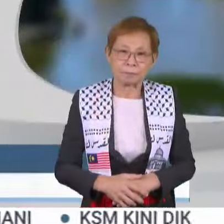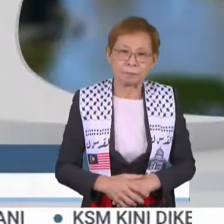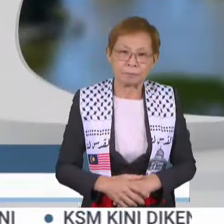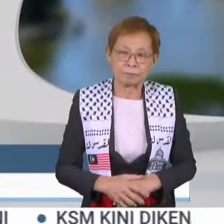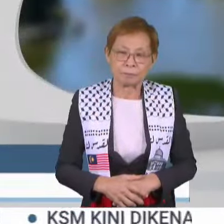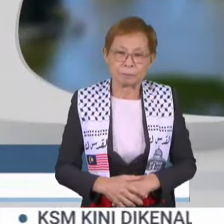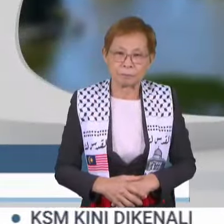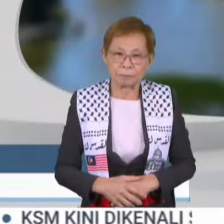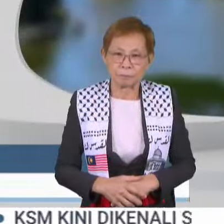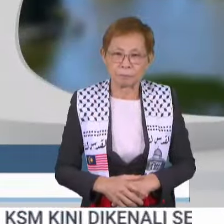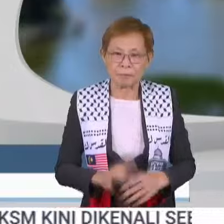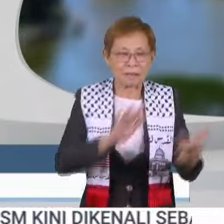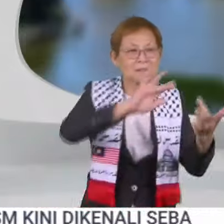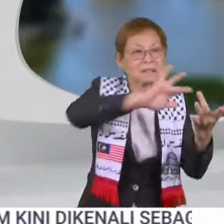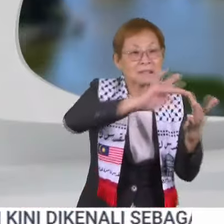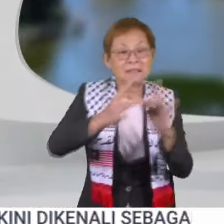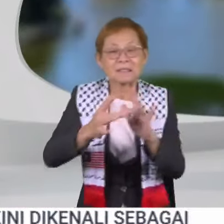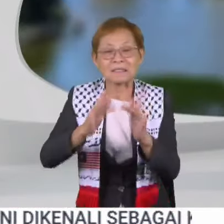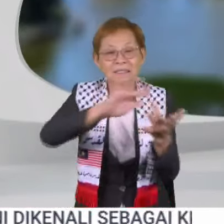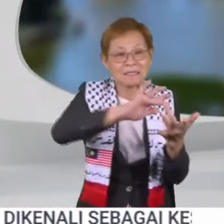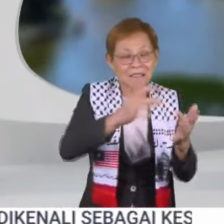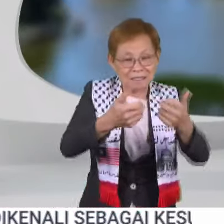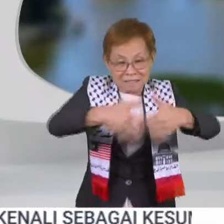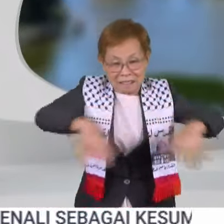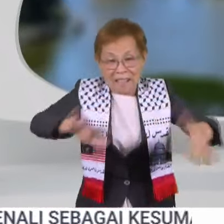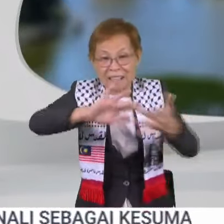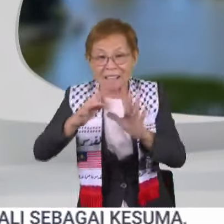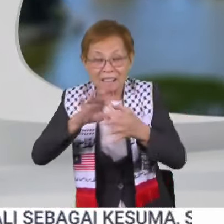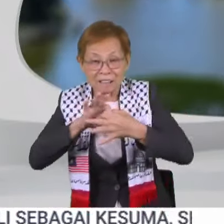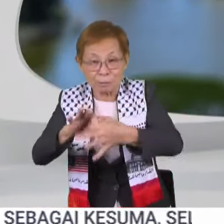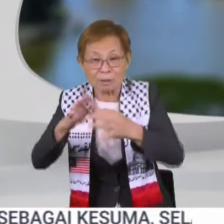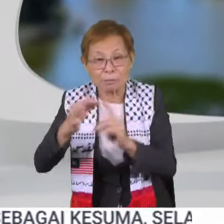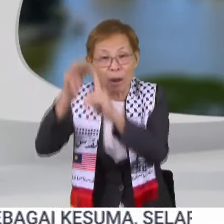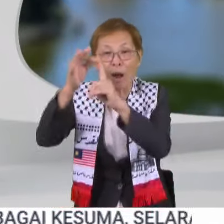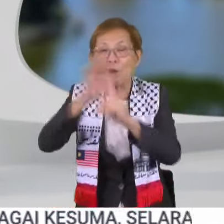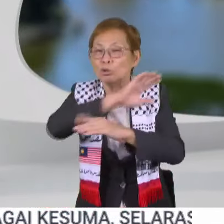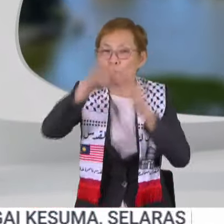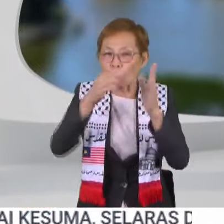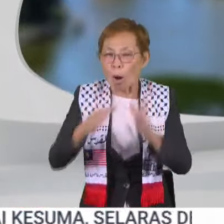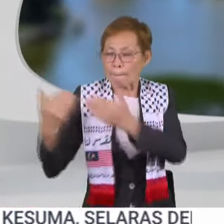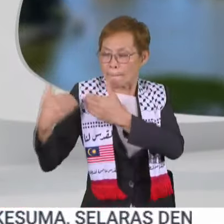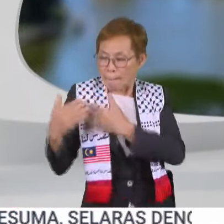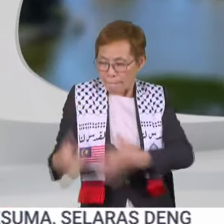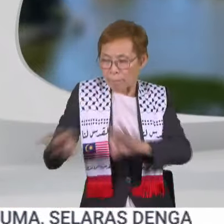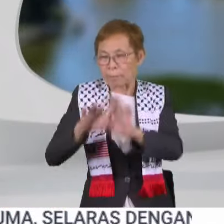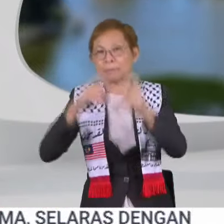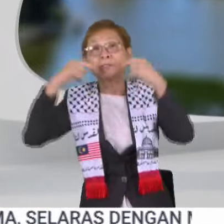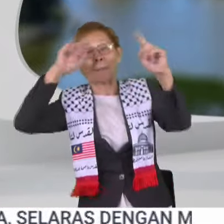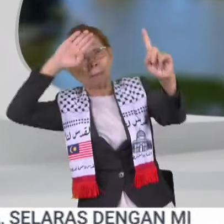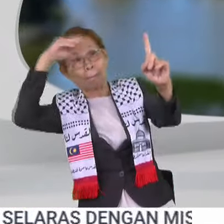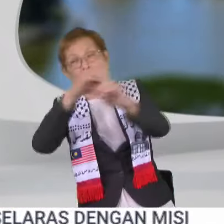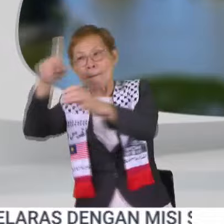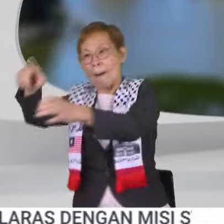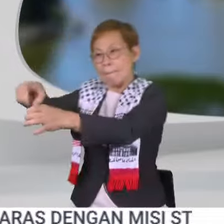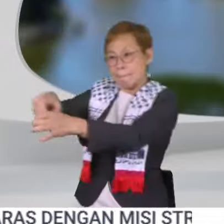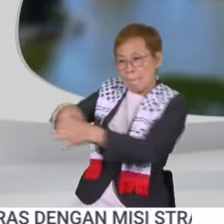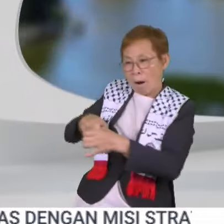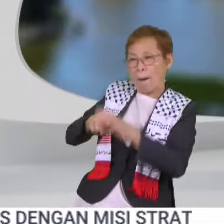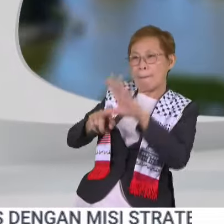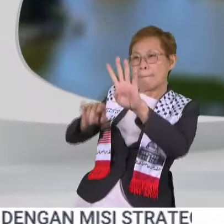Sarawak jalinan kerjasama strategik semua pihak berkaitan memainkan peranan penting dalam mencapai sasaran menarik kehadiran